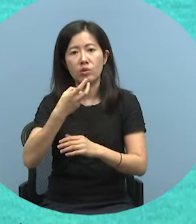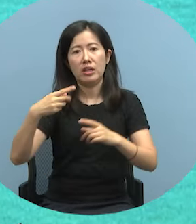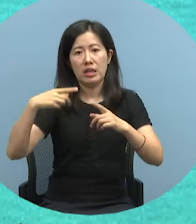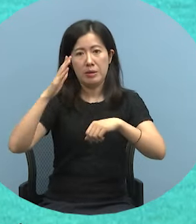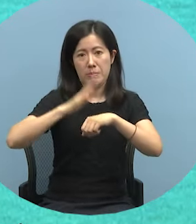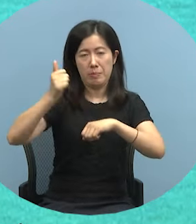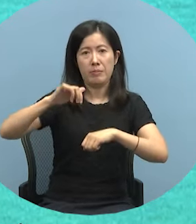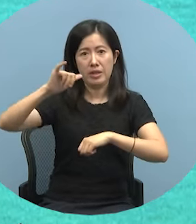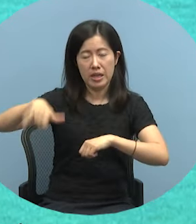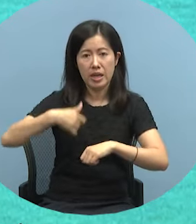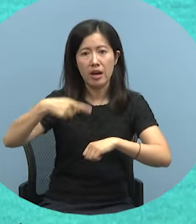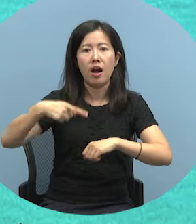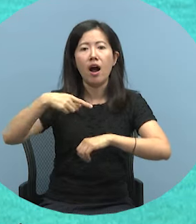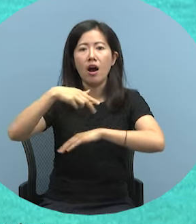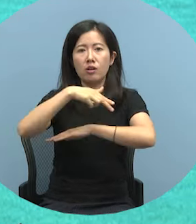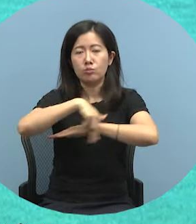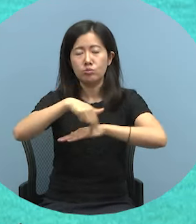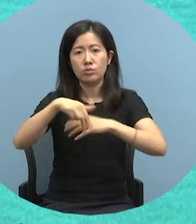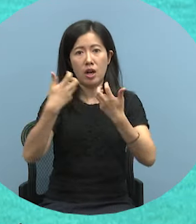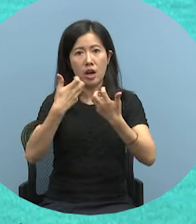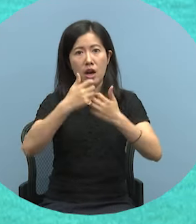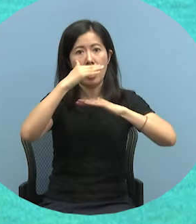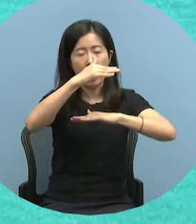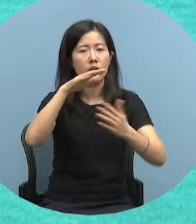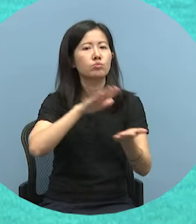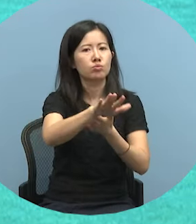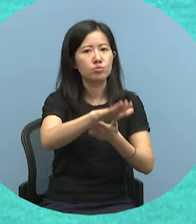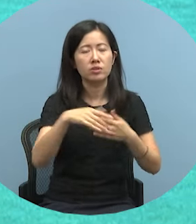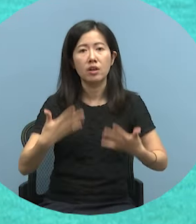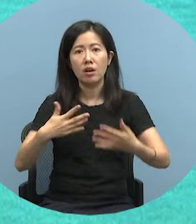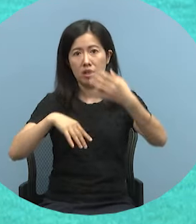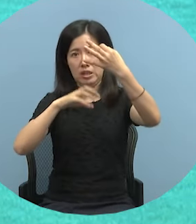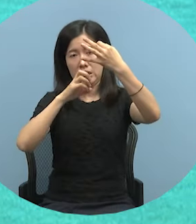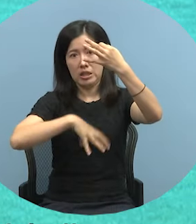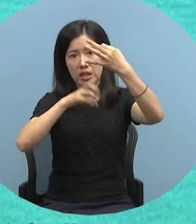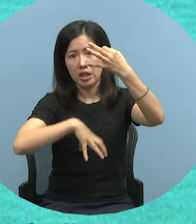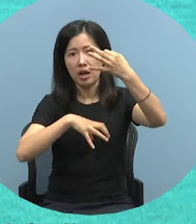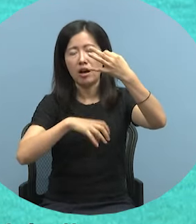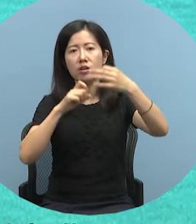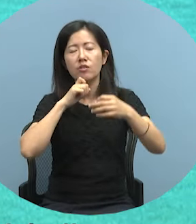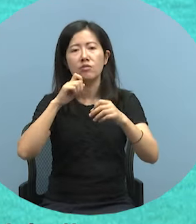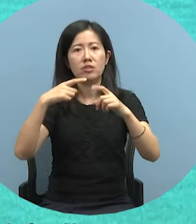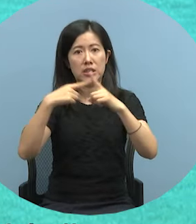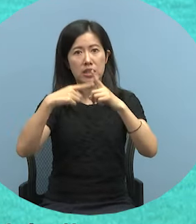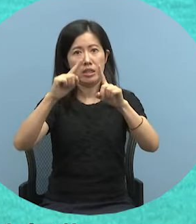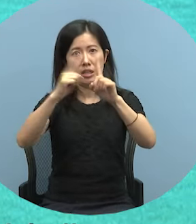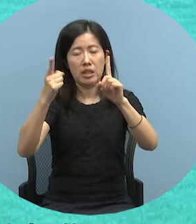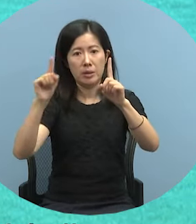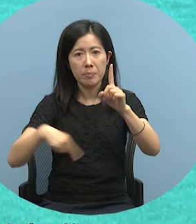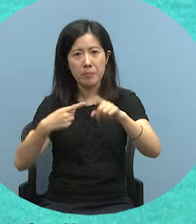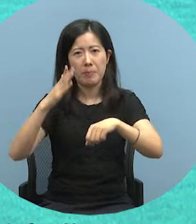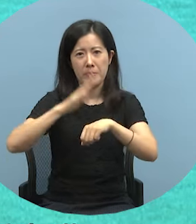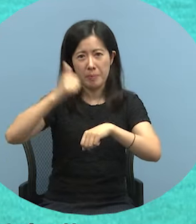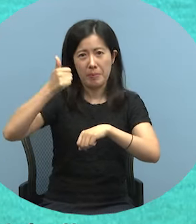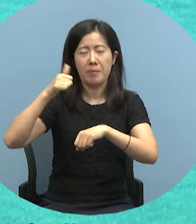了優才計劃的配額。截至今年三月底，已經約有110,000位人